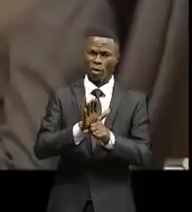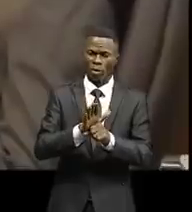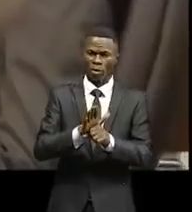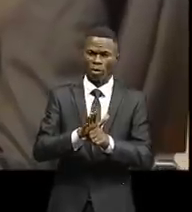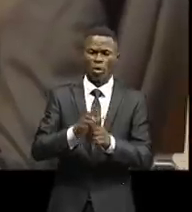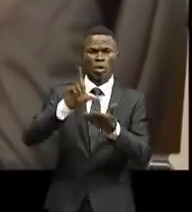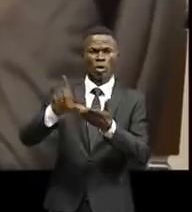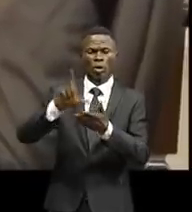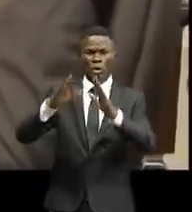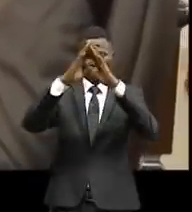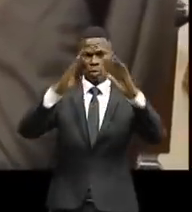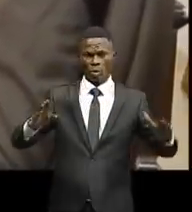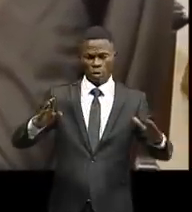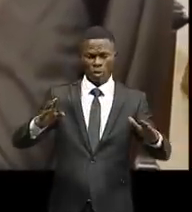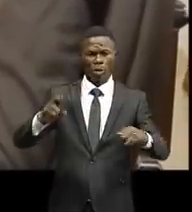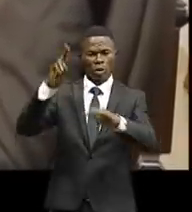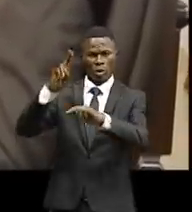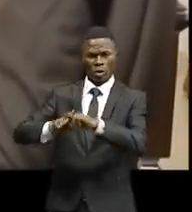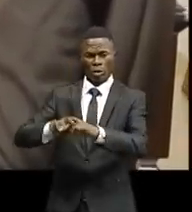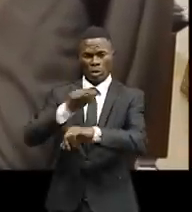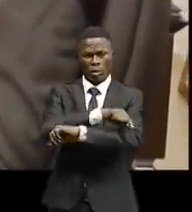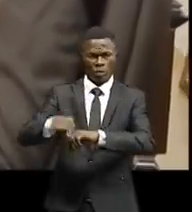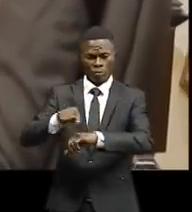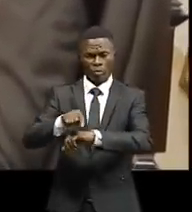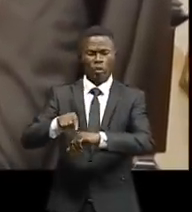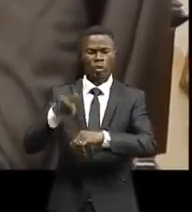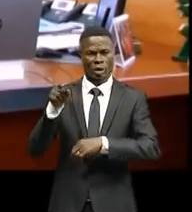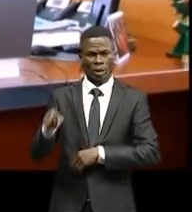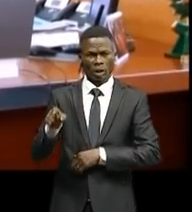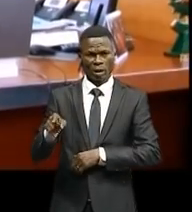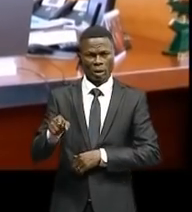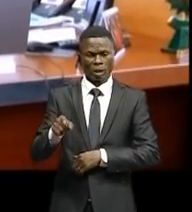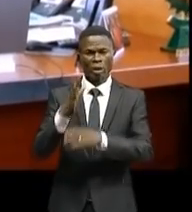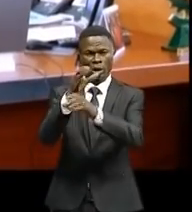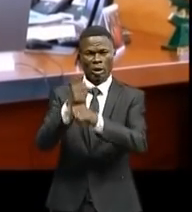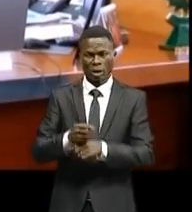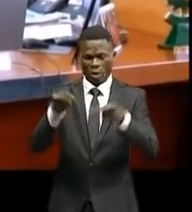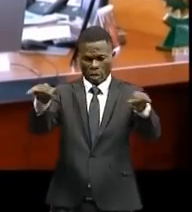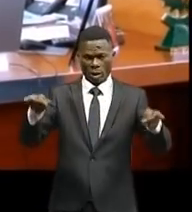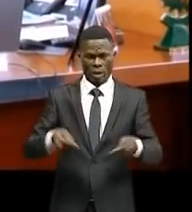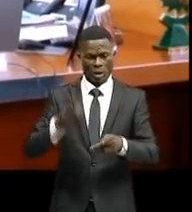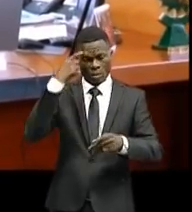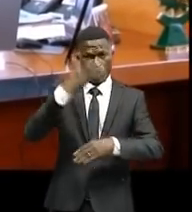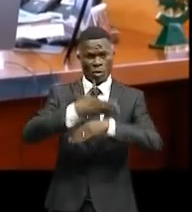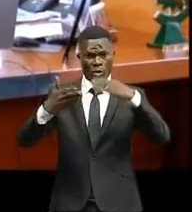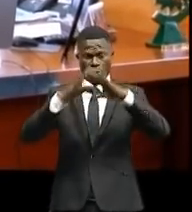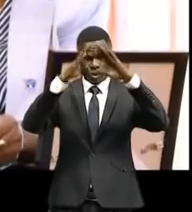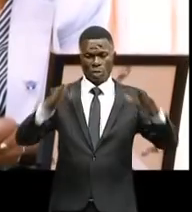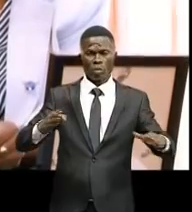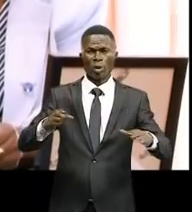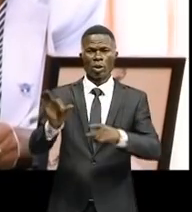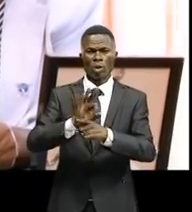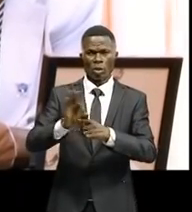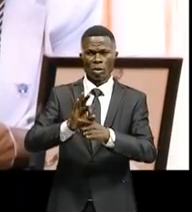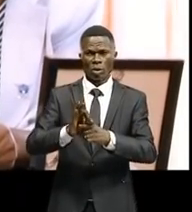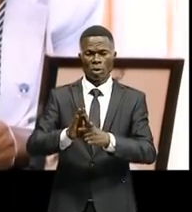en location d'immeubles devant abriter de bureaux administratifs, l'acquisition des terrains pour la construction d'infrastructures